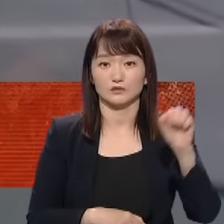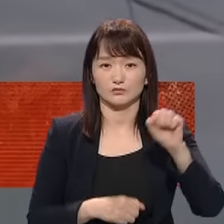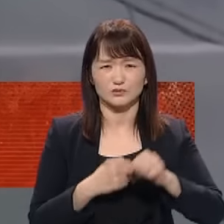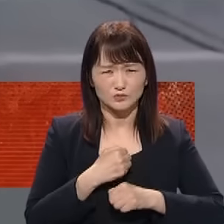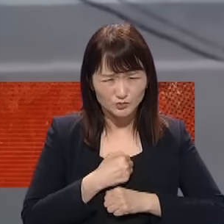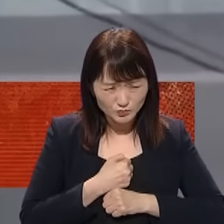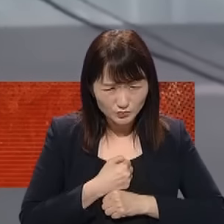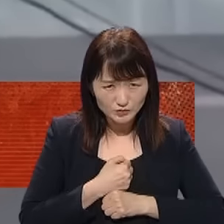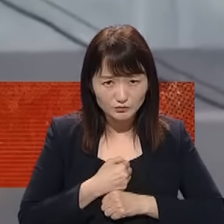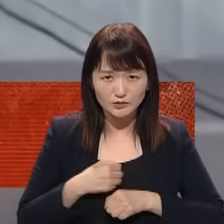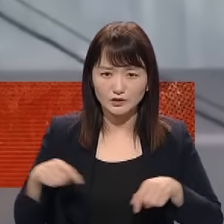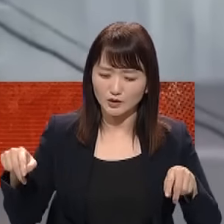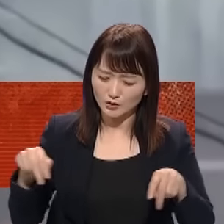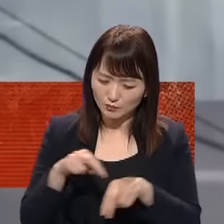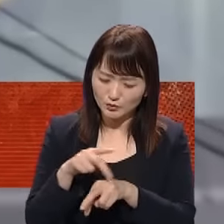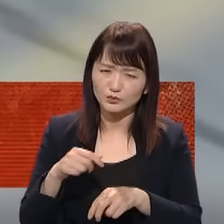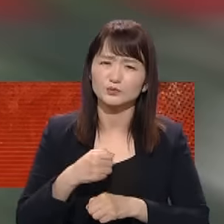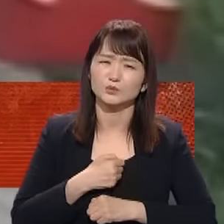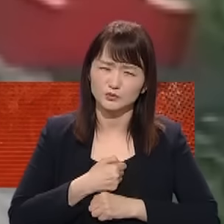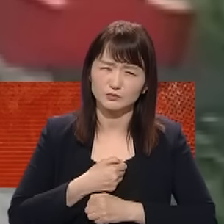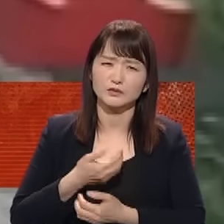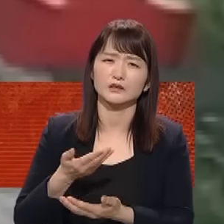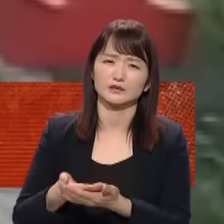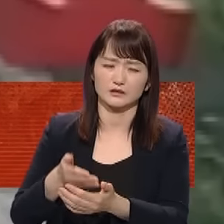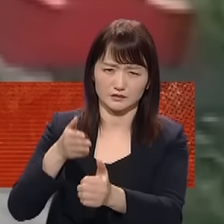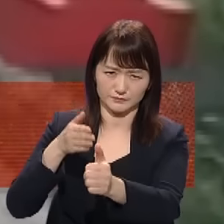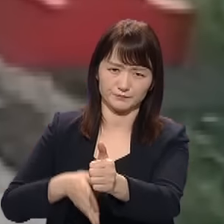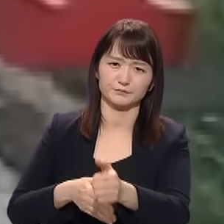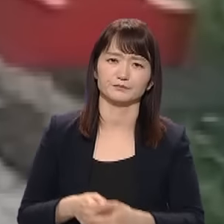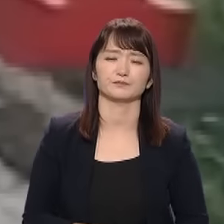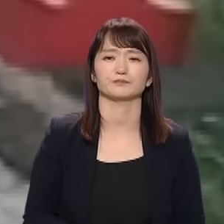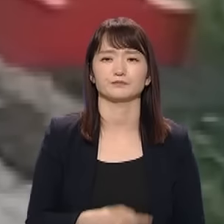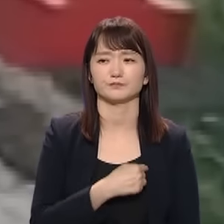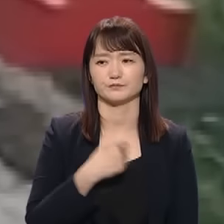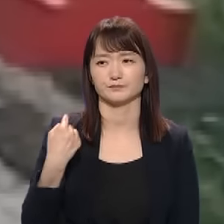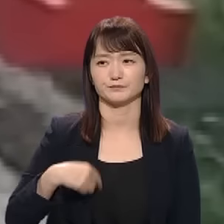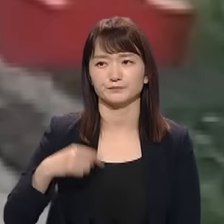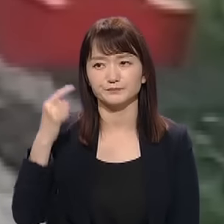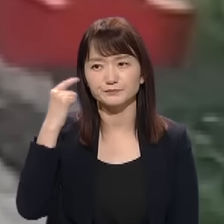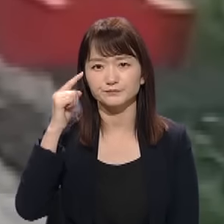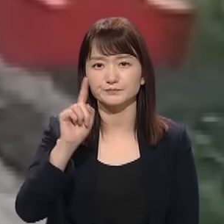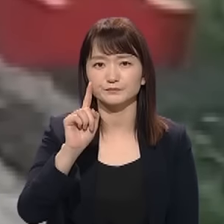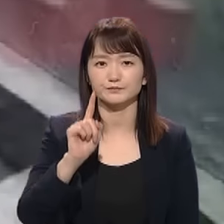조심하는 만큼 보행자도 조심해달라고 당부했습니다. 다음은 중국으로 가보시죠.